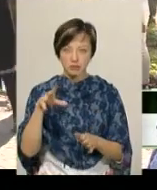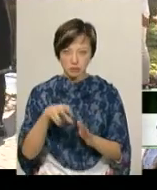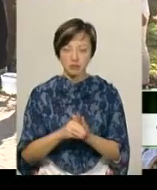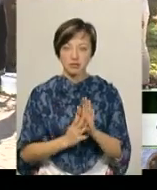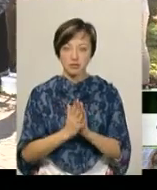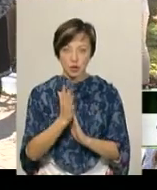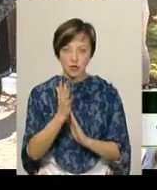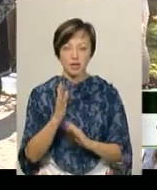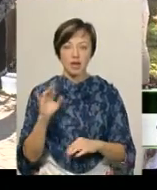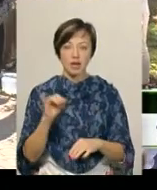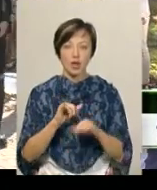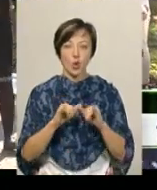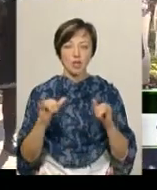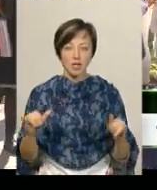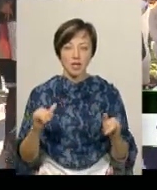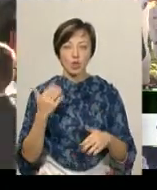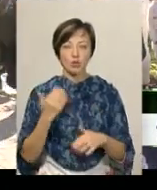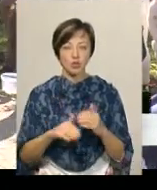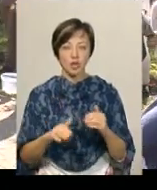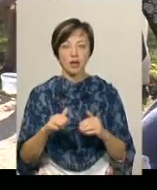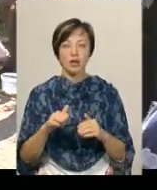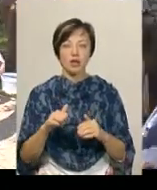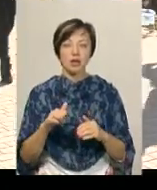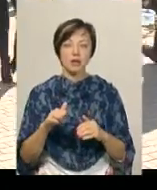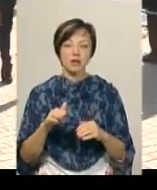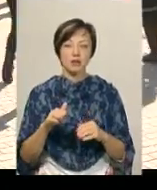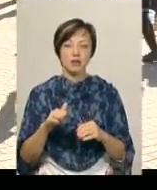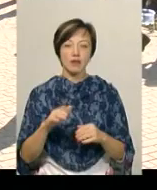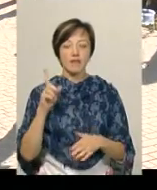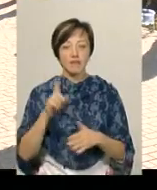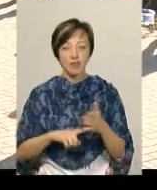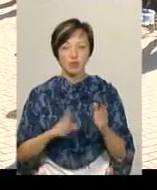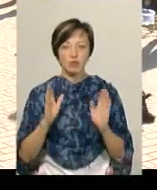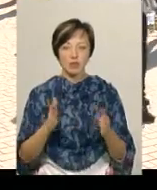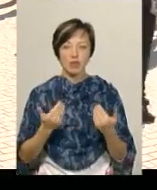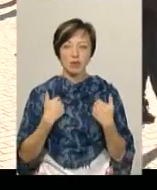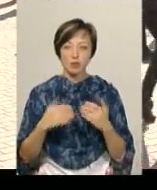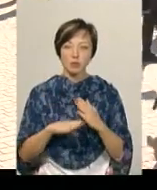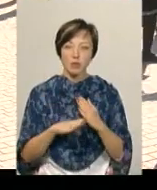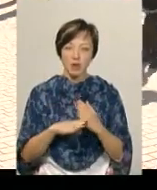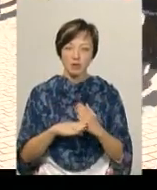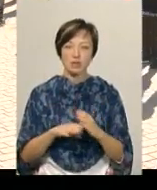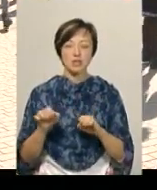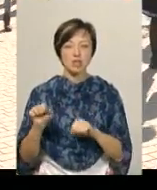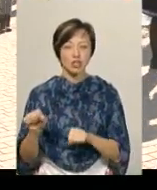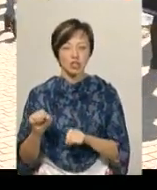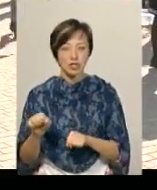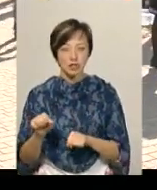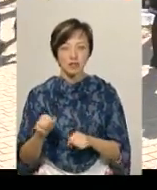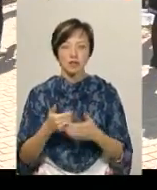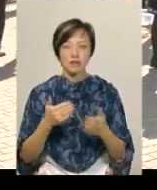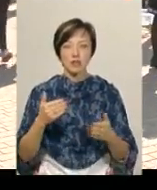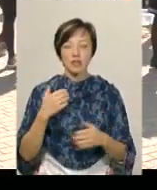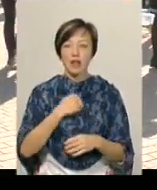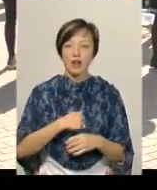вона росла і родила, вже квітнула і родила. Віримо, що вона буде нам допомагати, захищати від